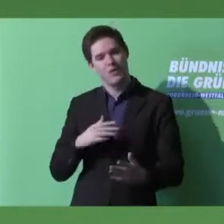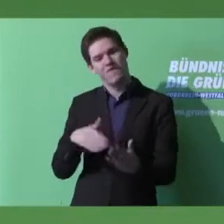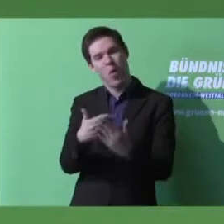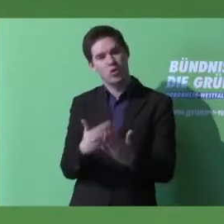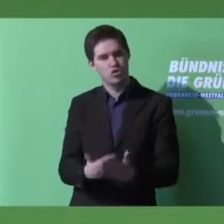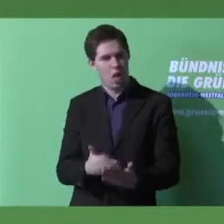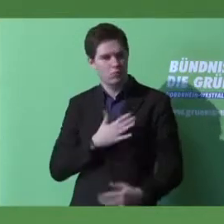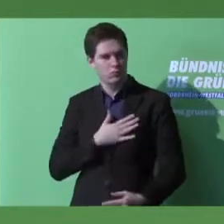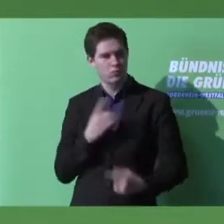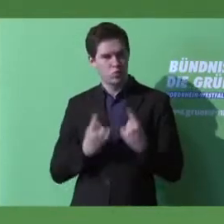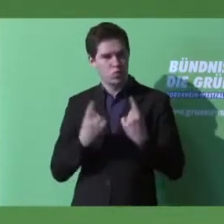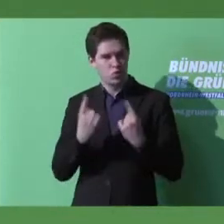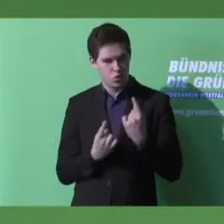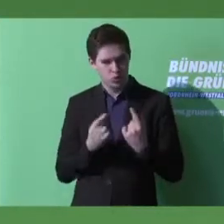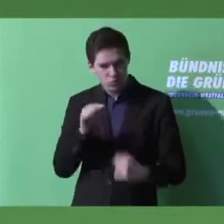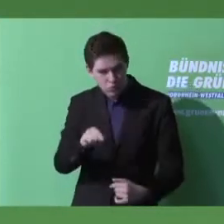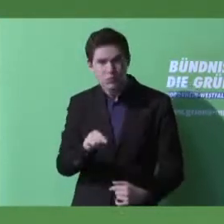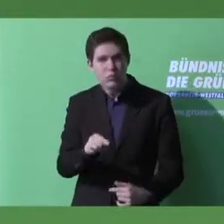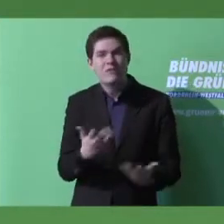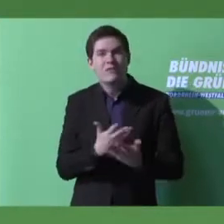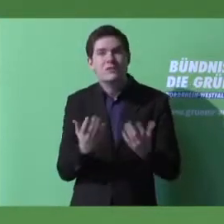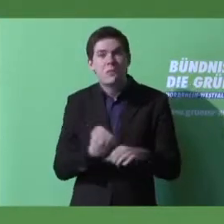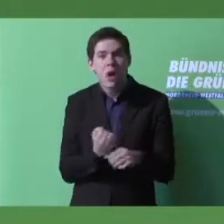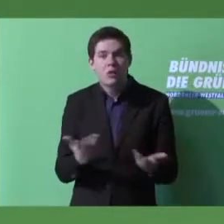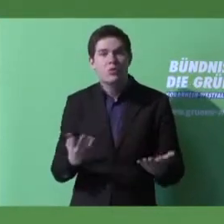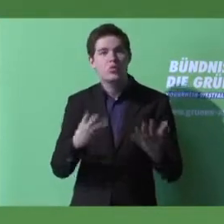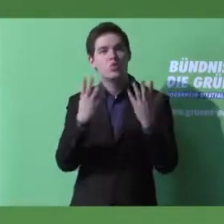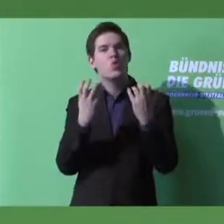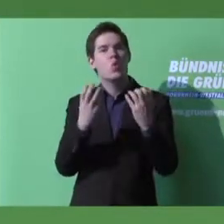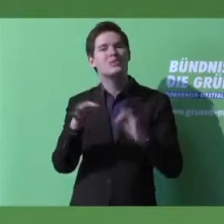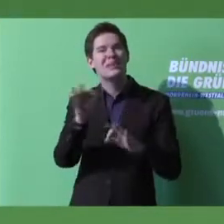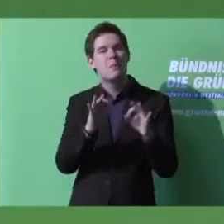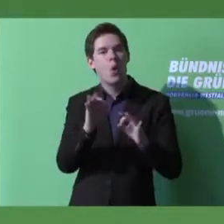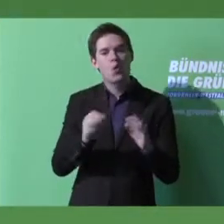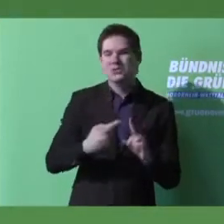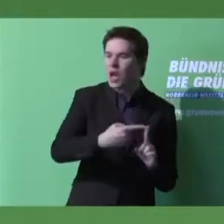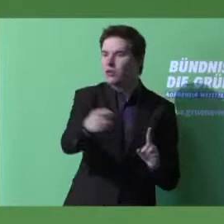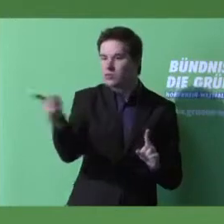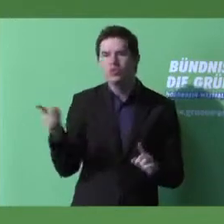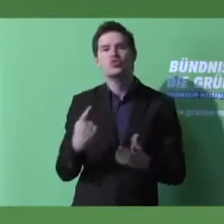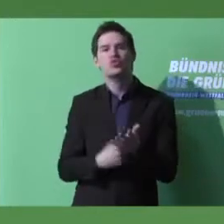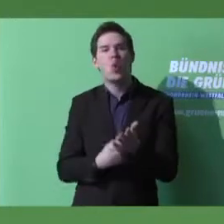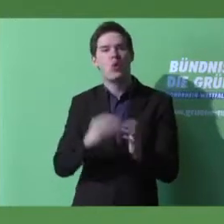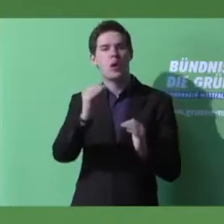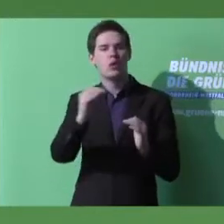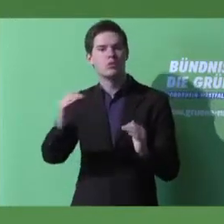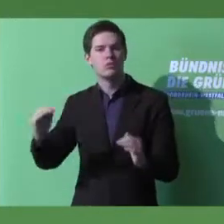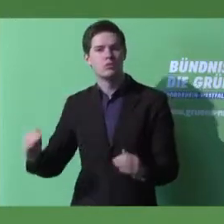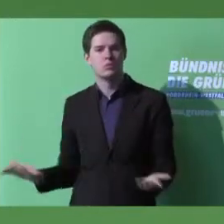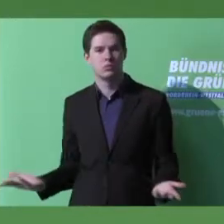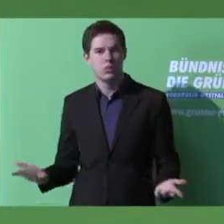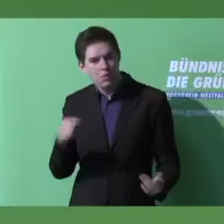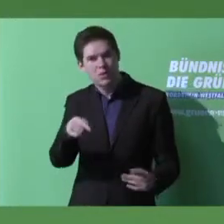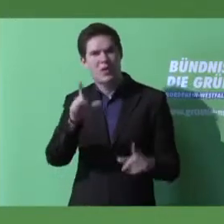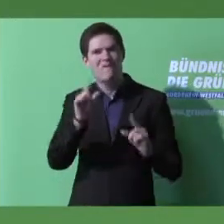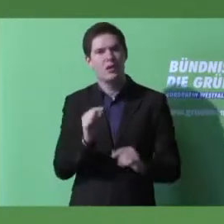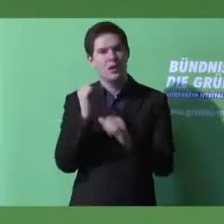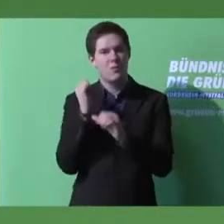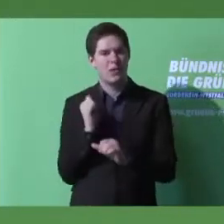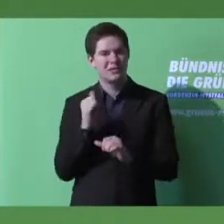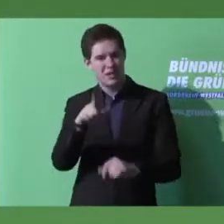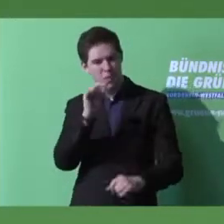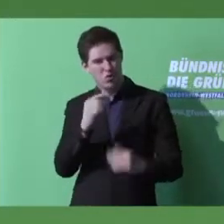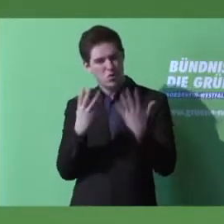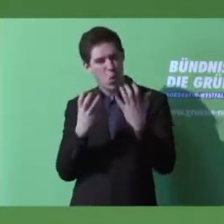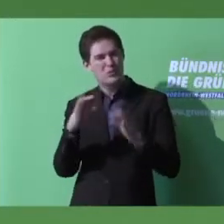Grünen entlasten 90% der Bevölkerung. 90% der Bevölkerung zahlen